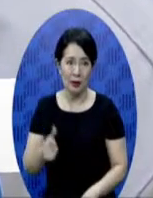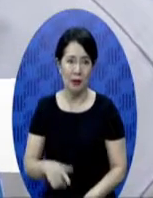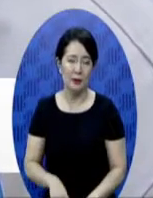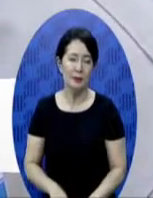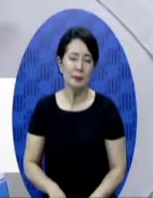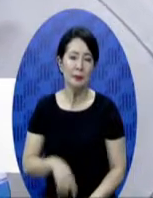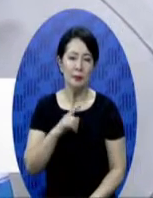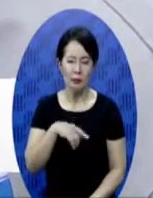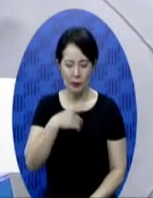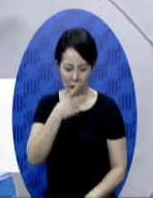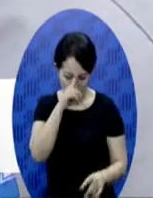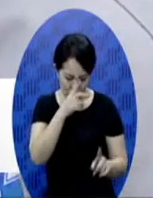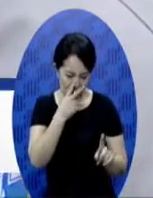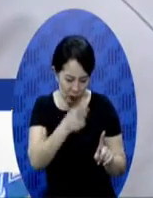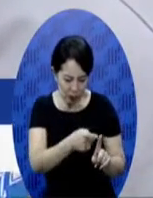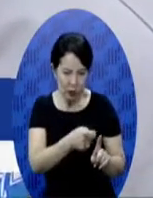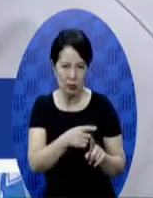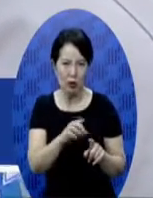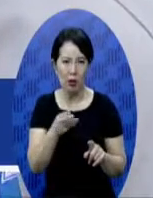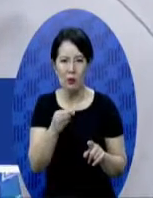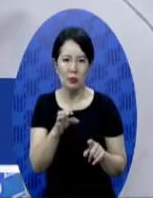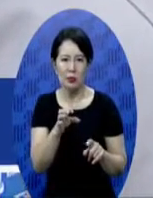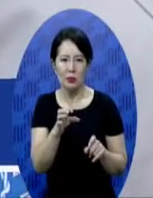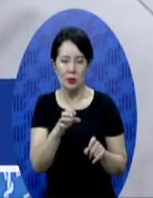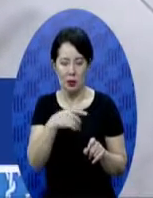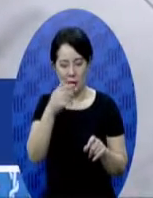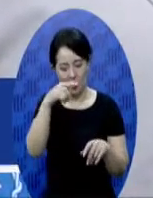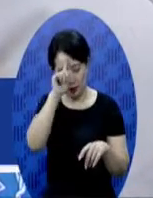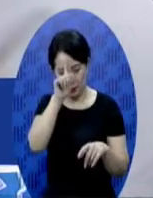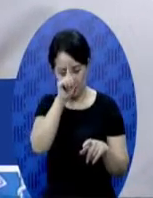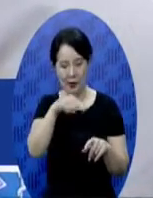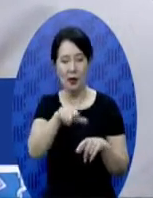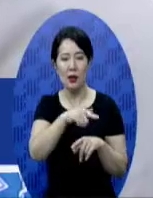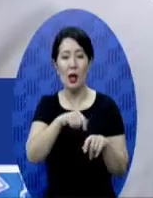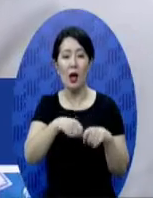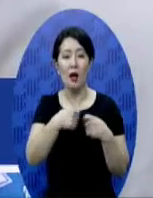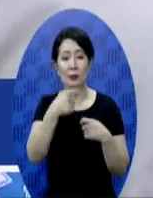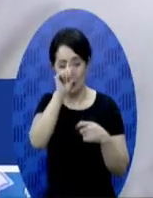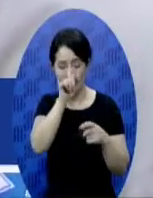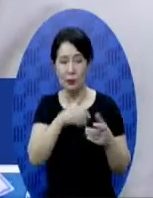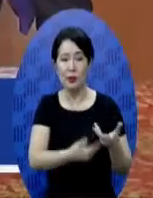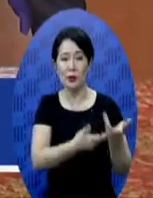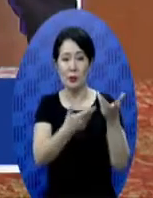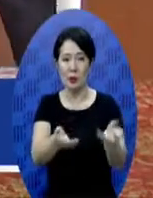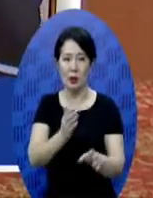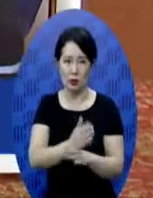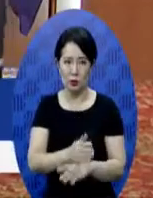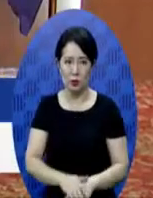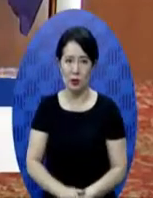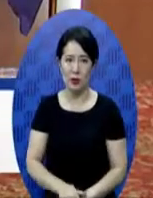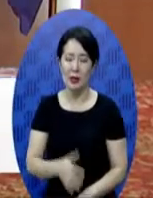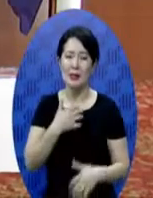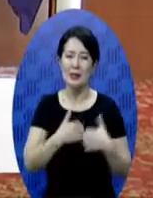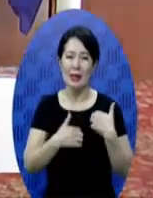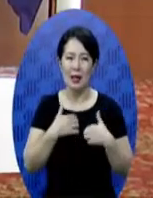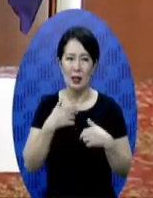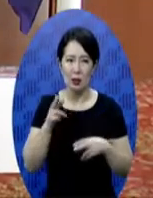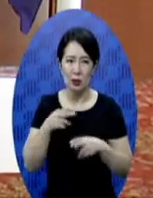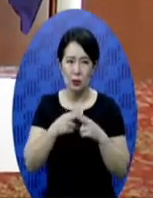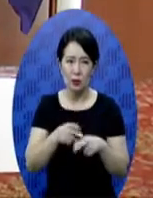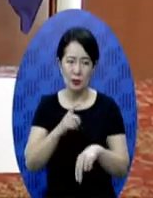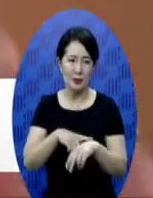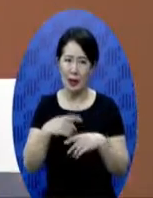одоо осгосон байдалтай байсан. Тэгээд гинтл сунх судлын үндэсний төвд оруулж өгч хүлээлгэж өгчөөд гарч ирлээ. Яралтай түргэн тусламжийг